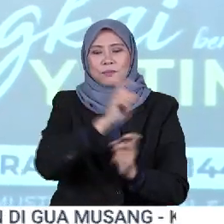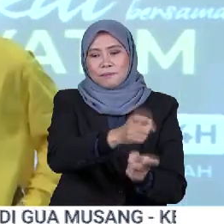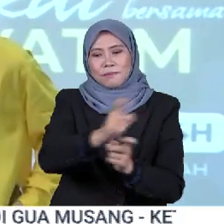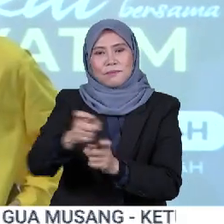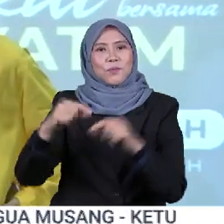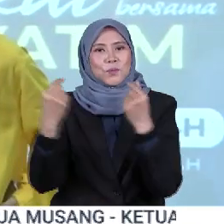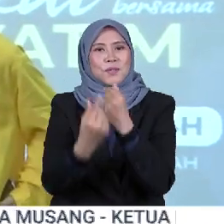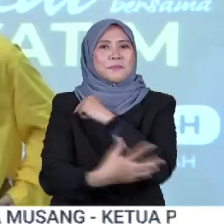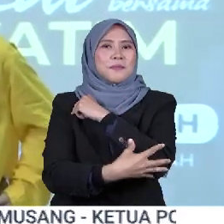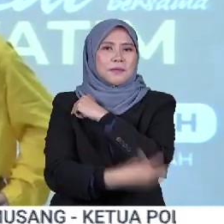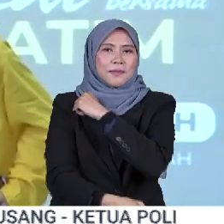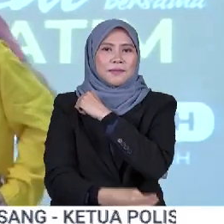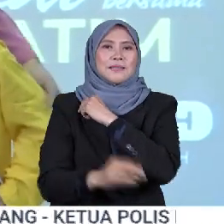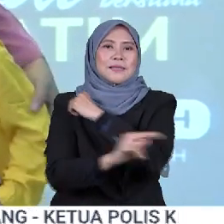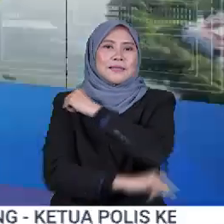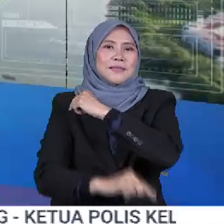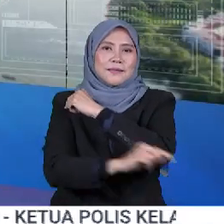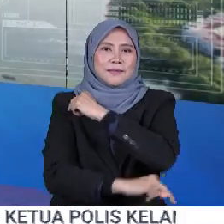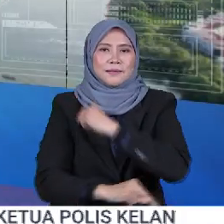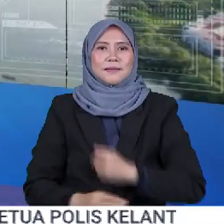golongan asnaf di seluruh negeri.